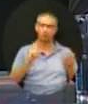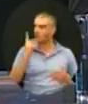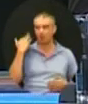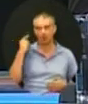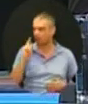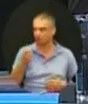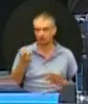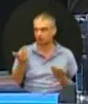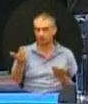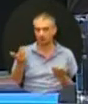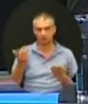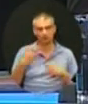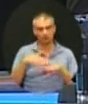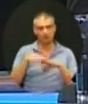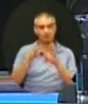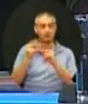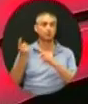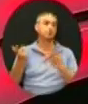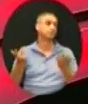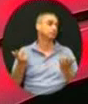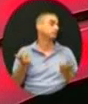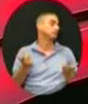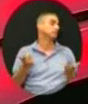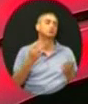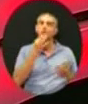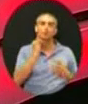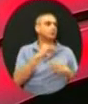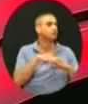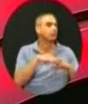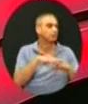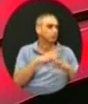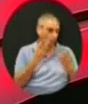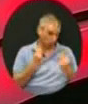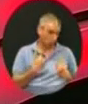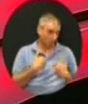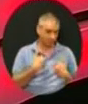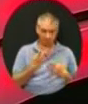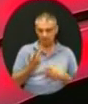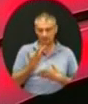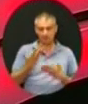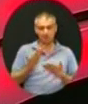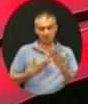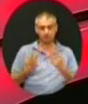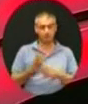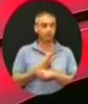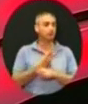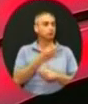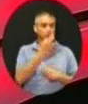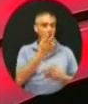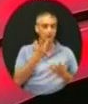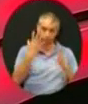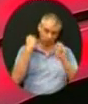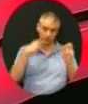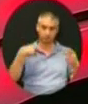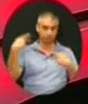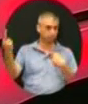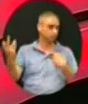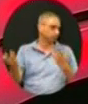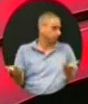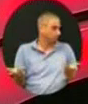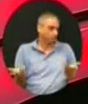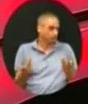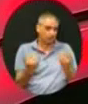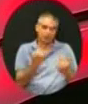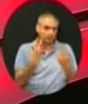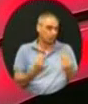לא הה צ להתפייס איתו שאלה מה זה להתפייס האם טוב לנו שמל את היחסים טו שי אם טוב להחזיר